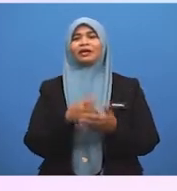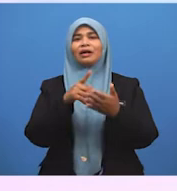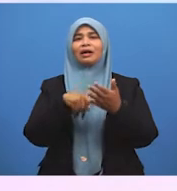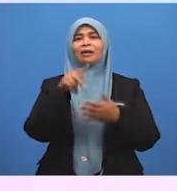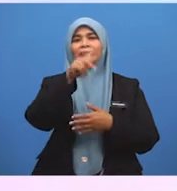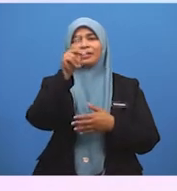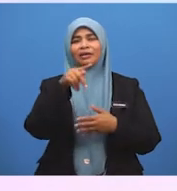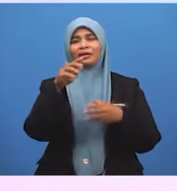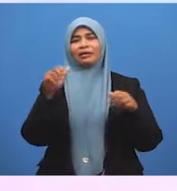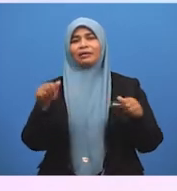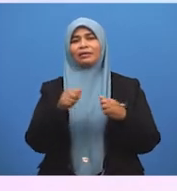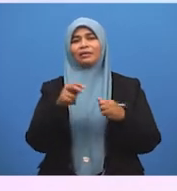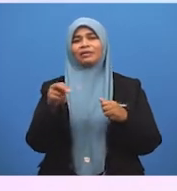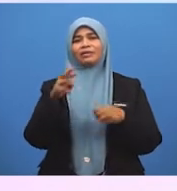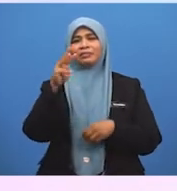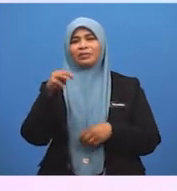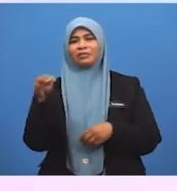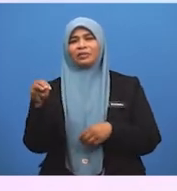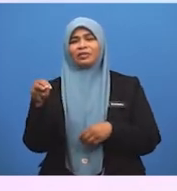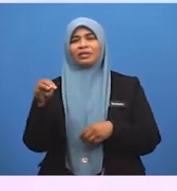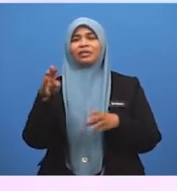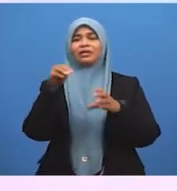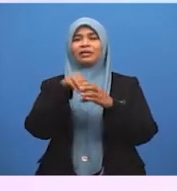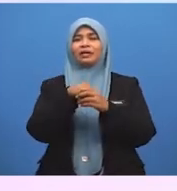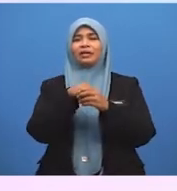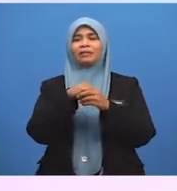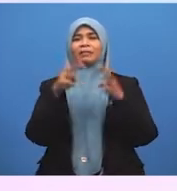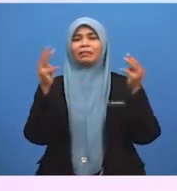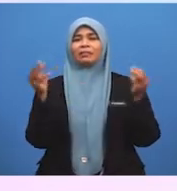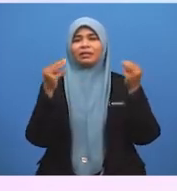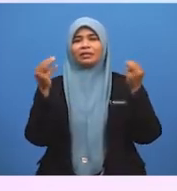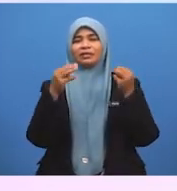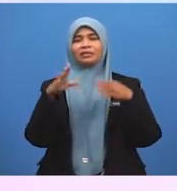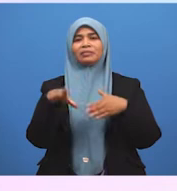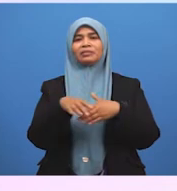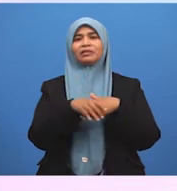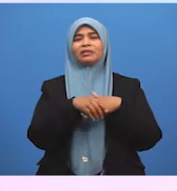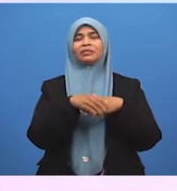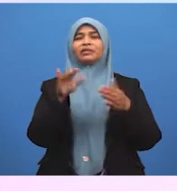Apakah amalan murid-murid dalam majlis perkahwinan itu?